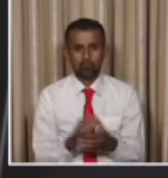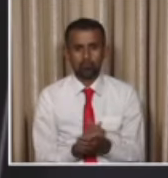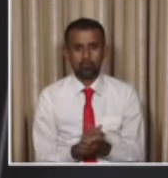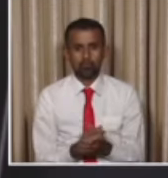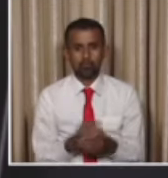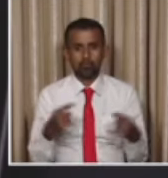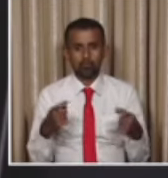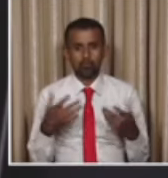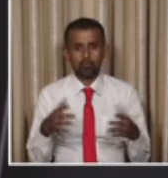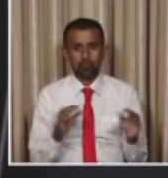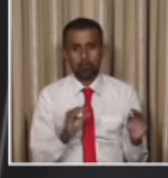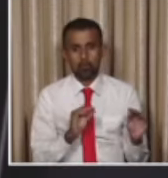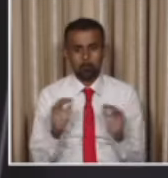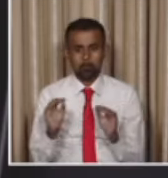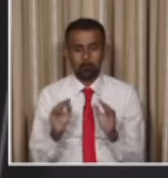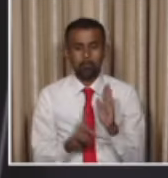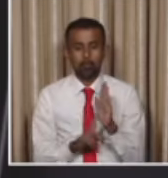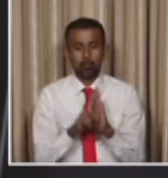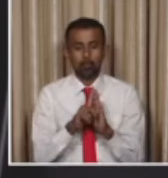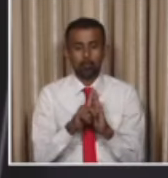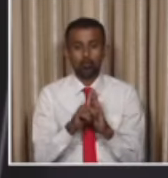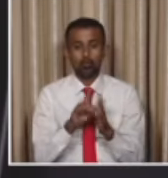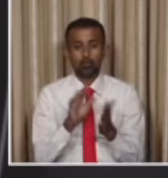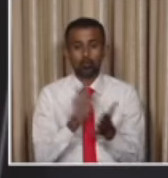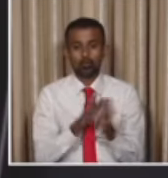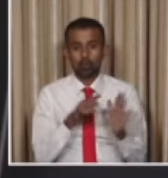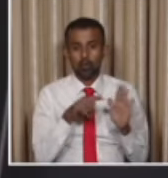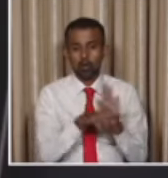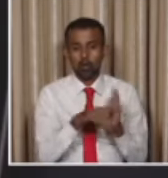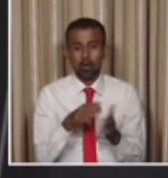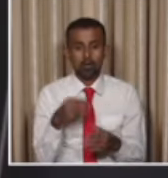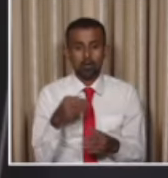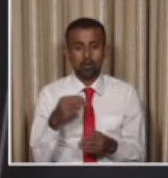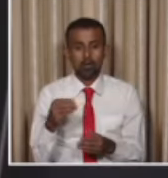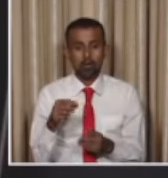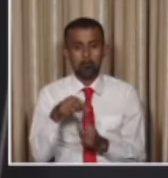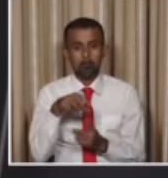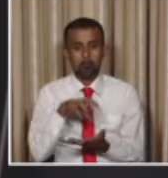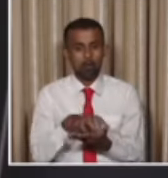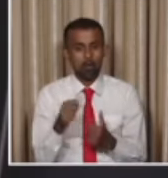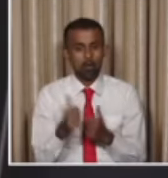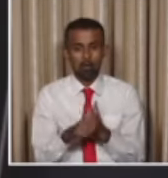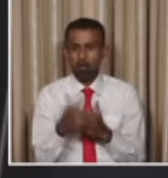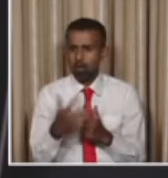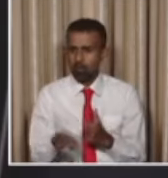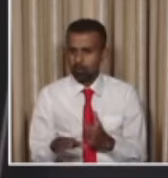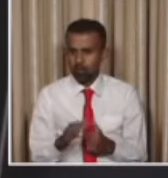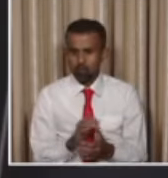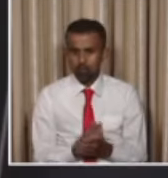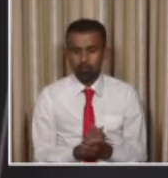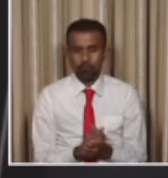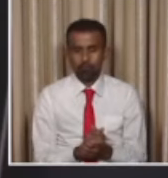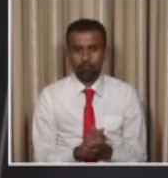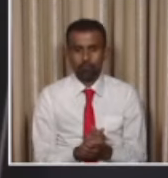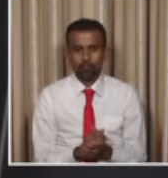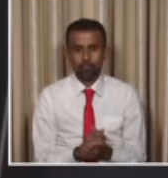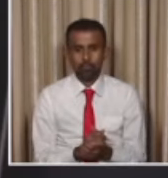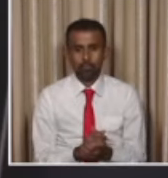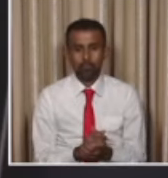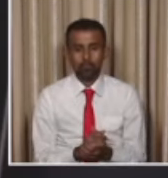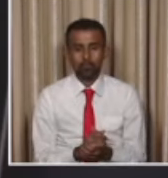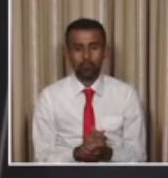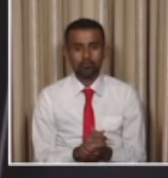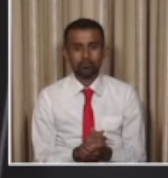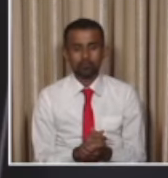යුද්ධය ඉවර වුණාට පස්සේ උතුරු වසන්තයේ නැගෙනහිර උදානේ ණයරන් ඒ පළාත් හැදුවා. ඒව කරේ නෑ වෙන කවුරුවත්.